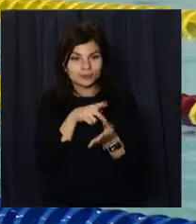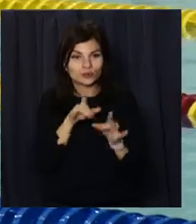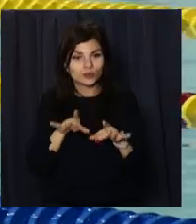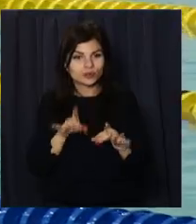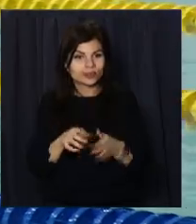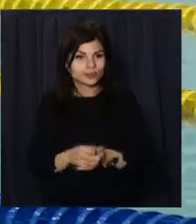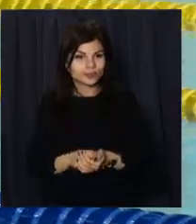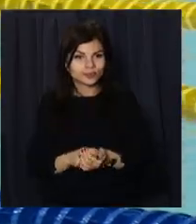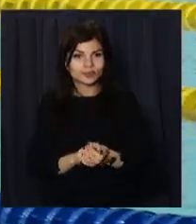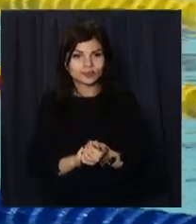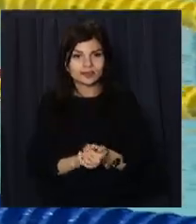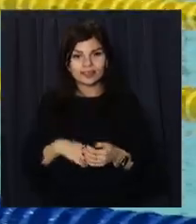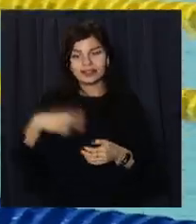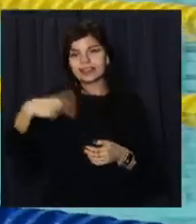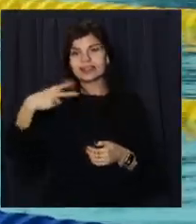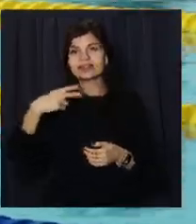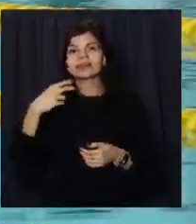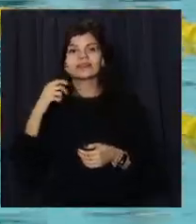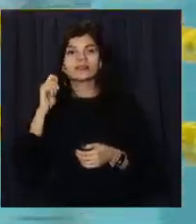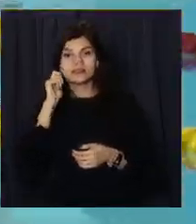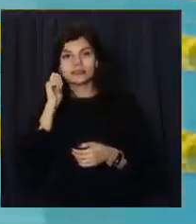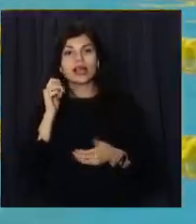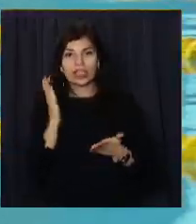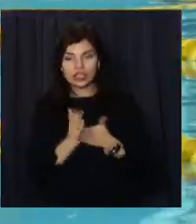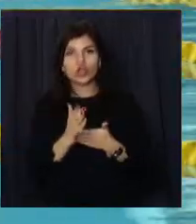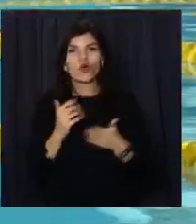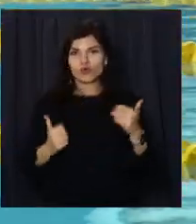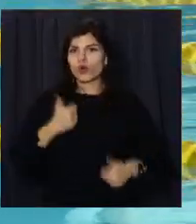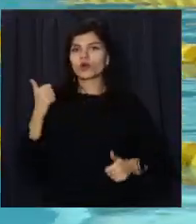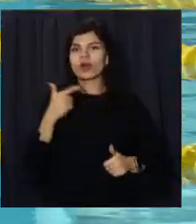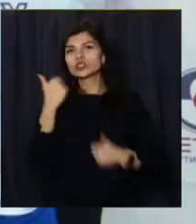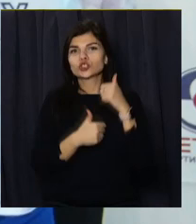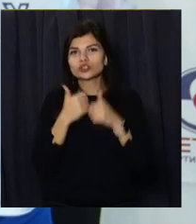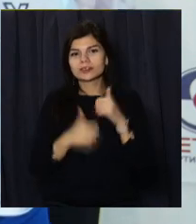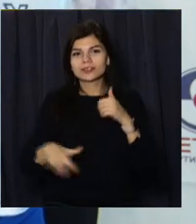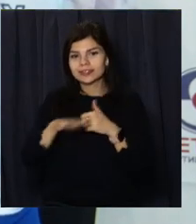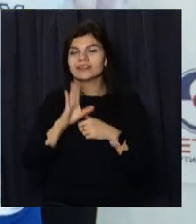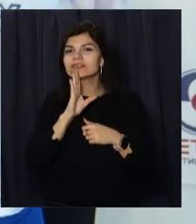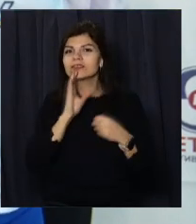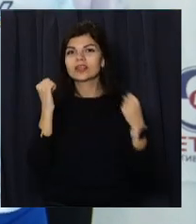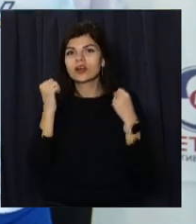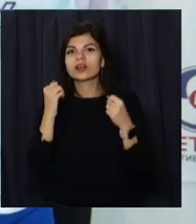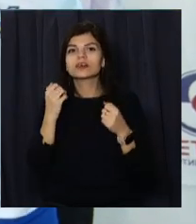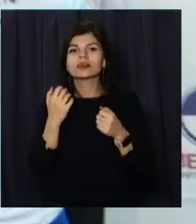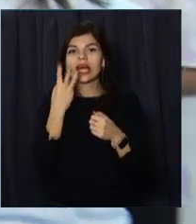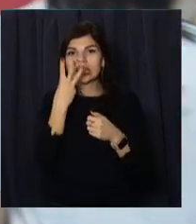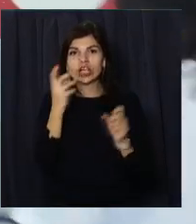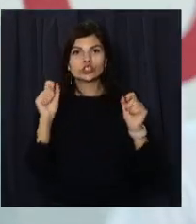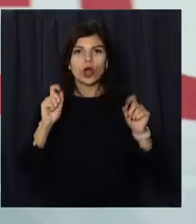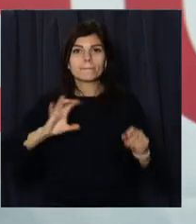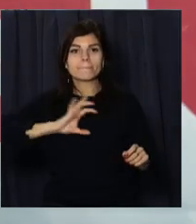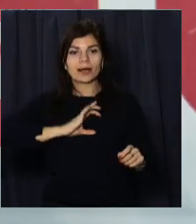чим пишатися. На змаганнях у рідному басейні юна спортсменка завоювала 3 золоті медалі на дистанції 50 метрів вільним